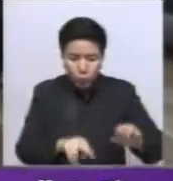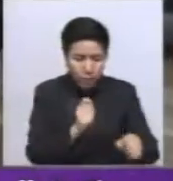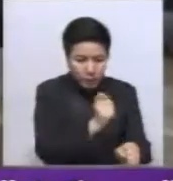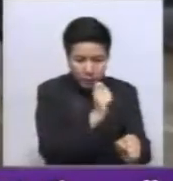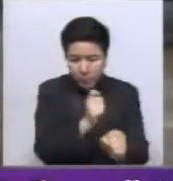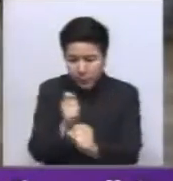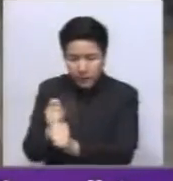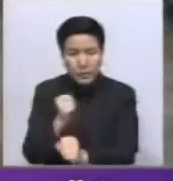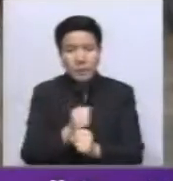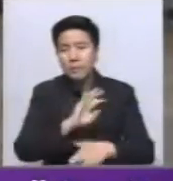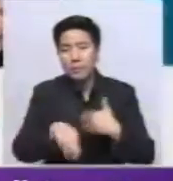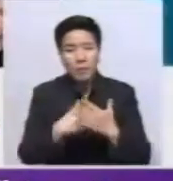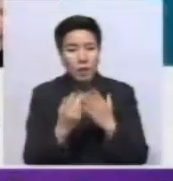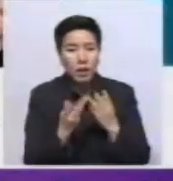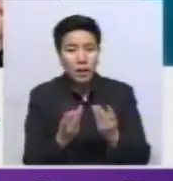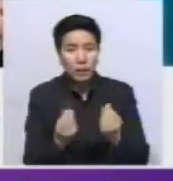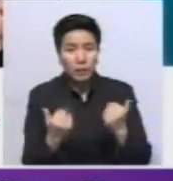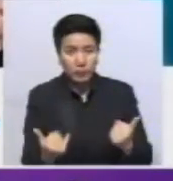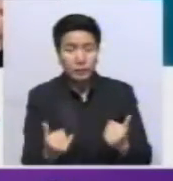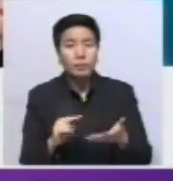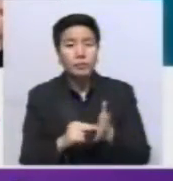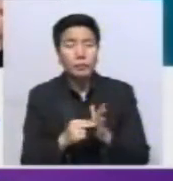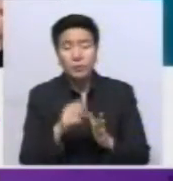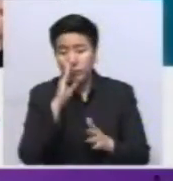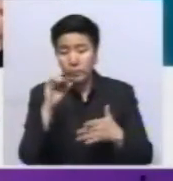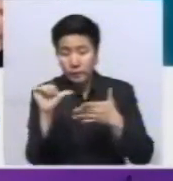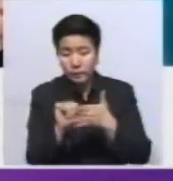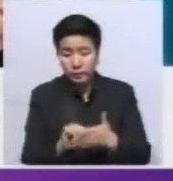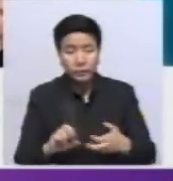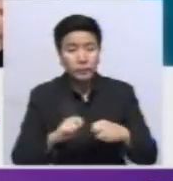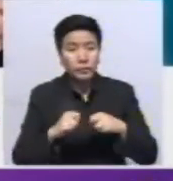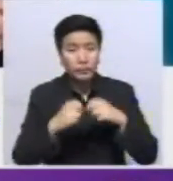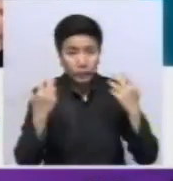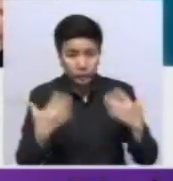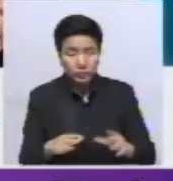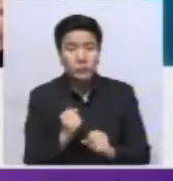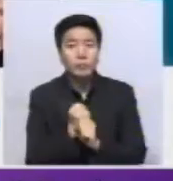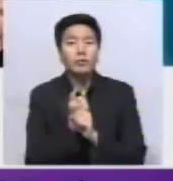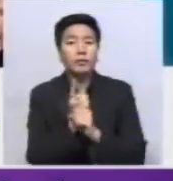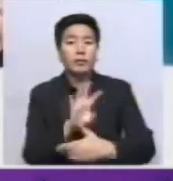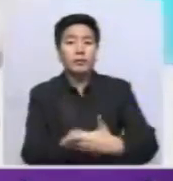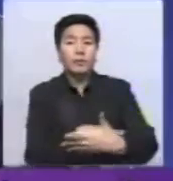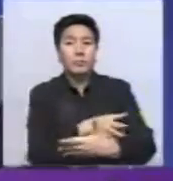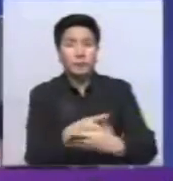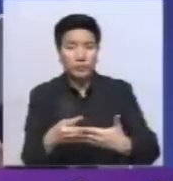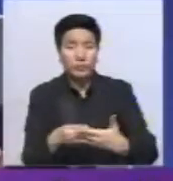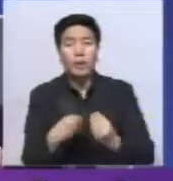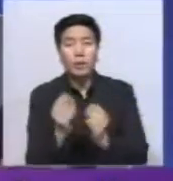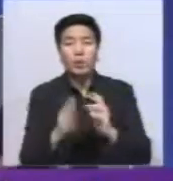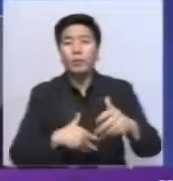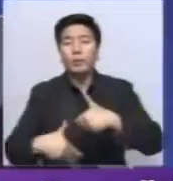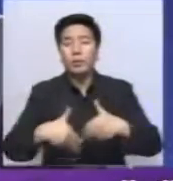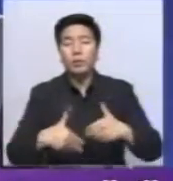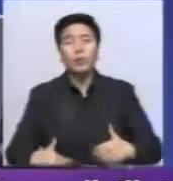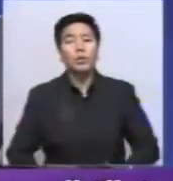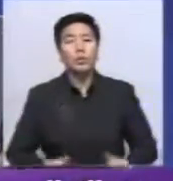ป็นปกติโดยเร็วที่สุด ก็คือเมื่อสถานการณ์คลี่คลายลงก็เป็นการปฏิบัติตามแผนฟื้นฟูเพื่อให้พี่น้องประชาชนกลับมาใ